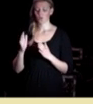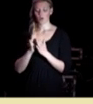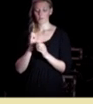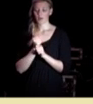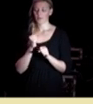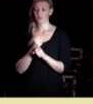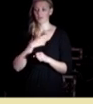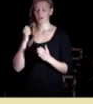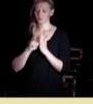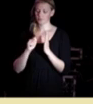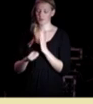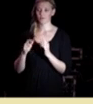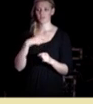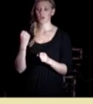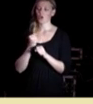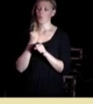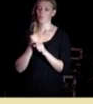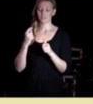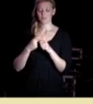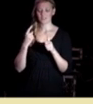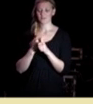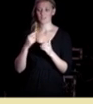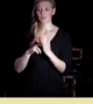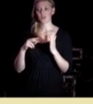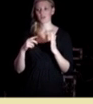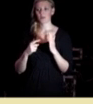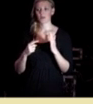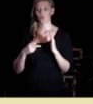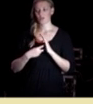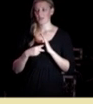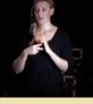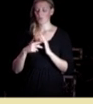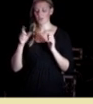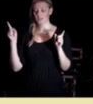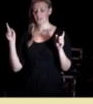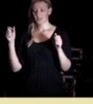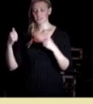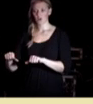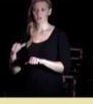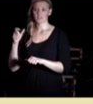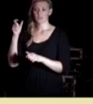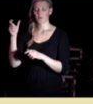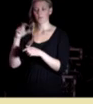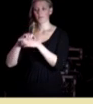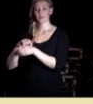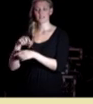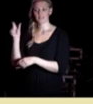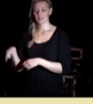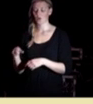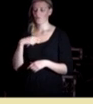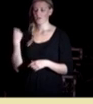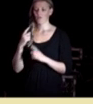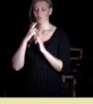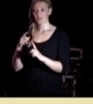vi alle skrevet under på at vi skal jobbe etter en spesifikk metodikk for de svakeste pasientene. Og vi forplikter oss til å tenke